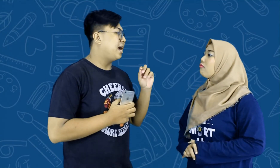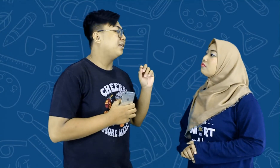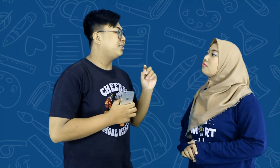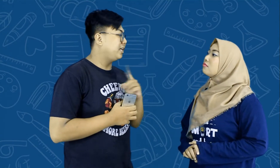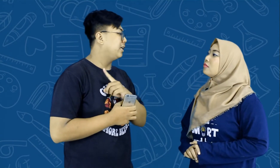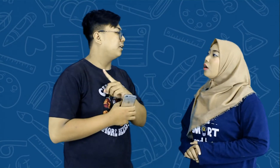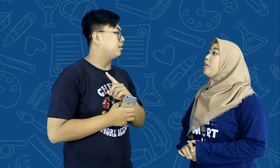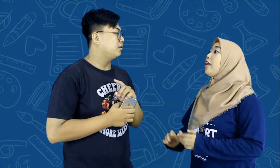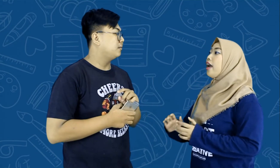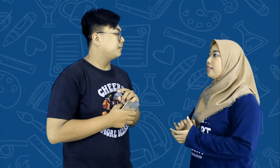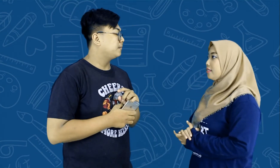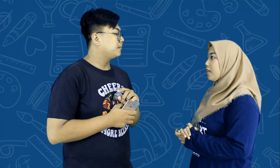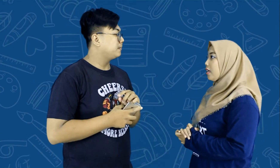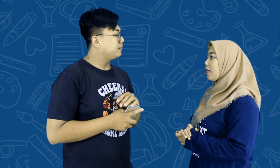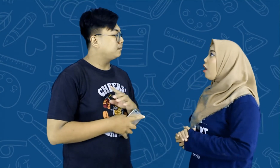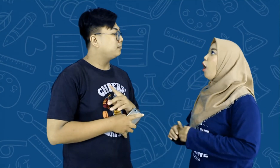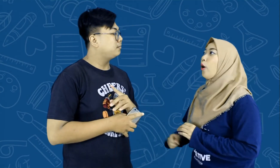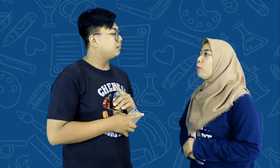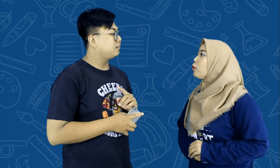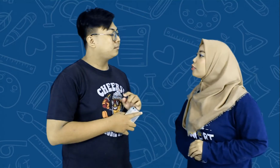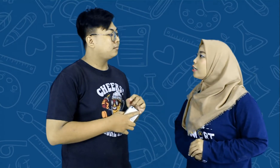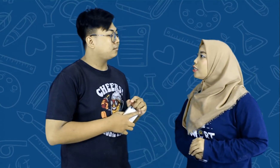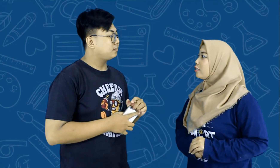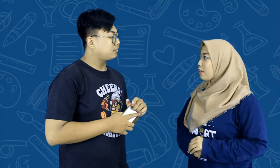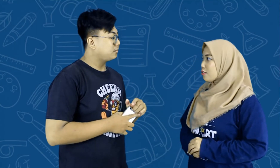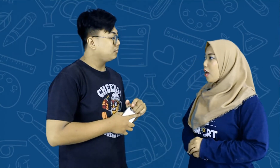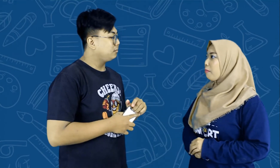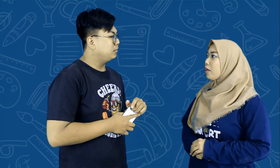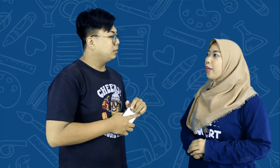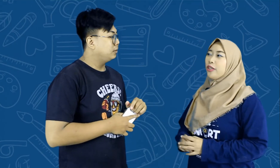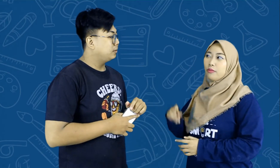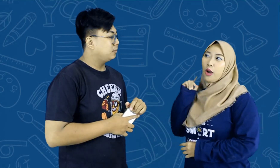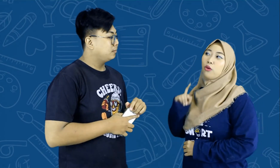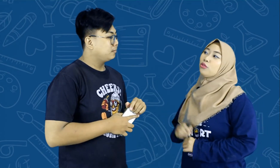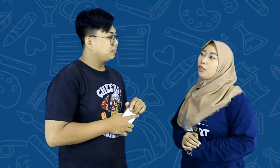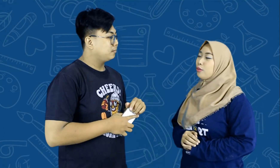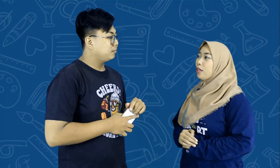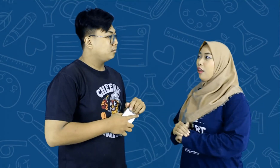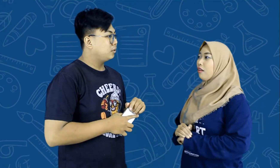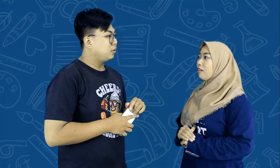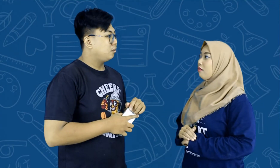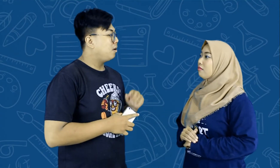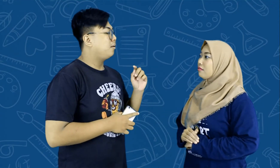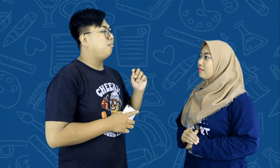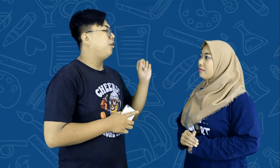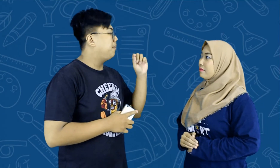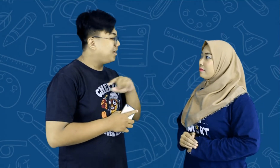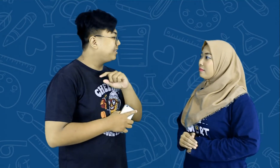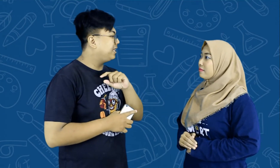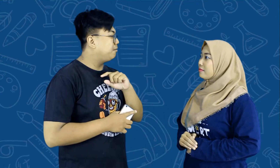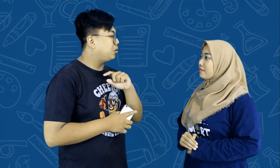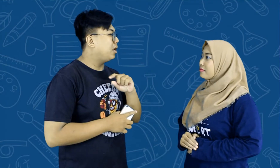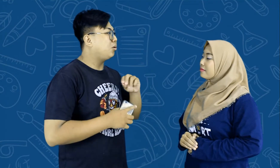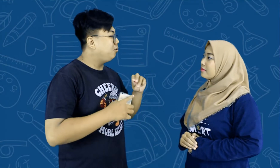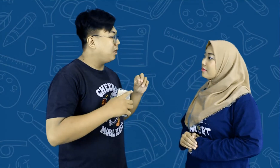dari Aceh. Oh, dari Aceh. Aku mau dong diajarin tari saman, kayaknya bagus deh itu tariannya. Wah, boleh banget